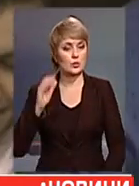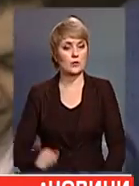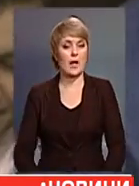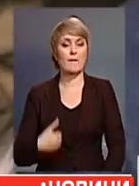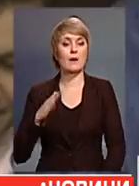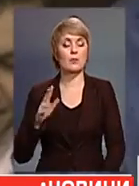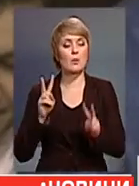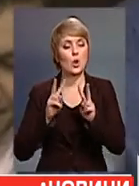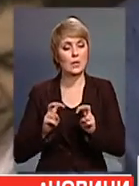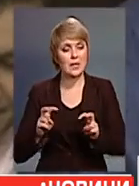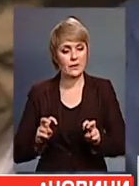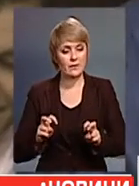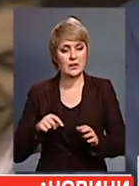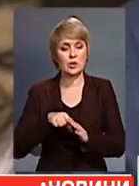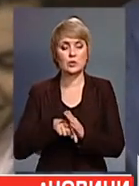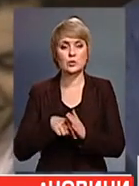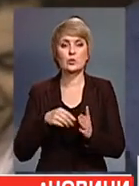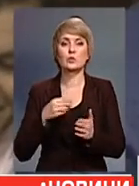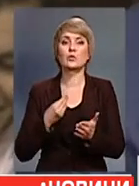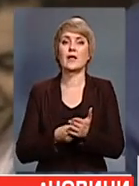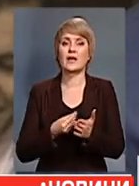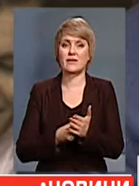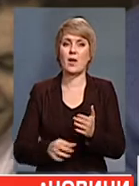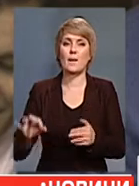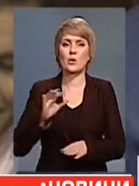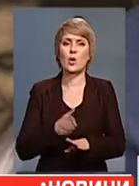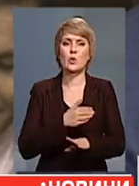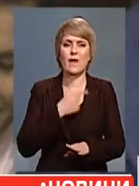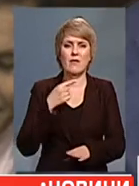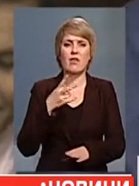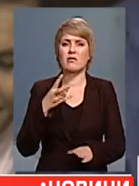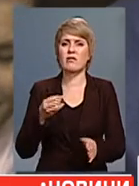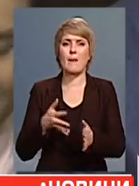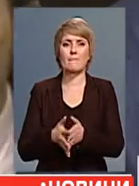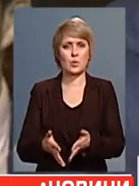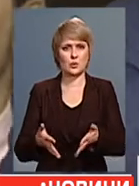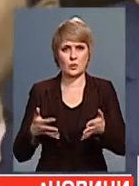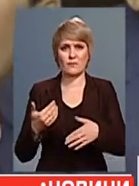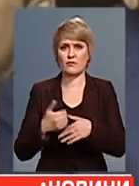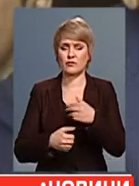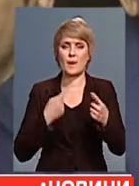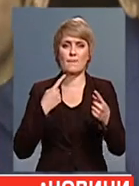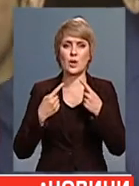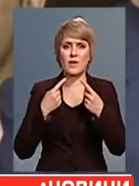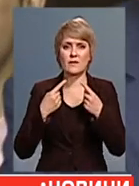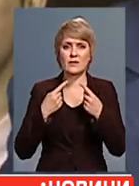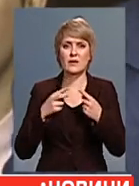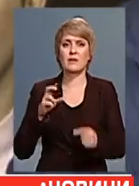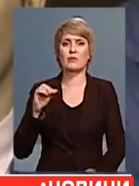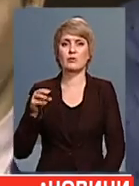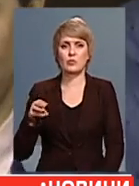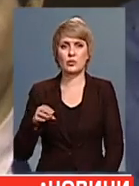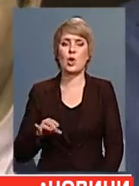Ми будемо розглядувати структуру тарифів, про яких так довго говорили, що вони є непрозорими. І ми вже переговорили з БЮТом.